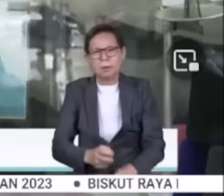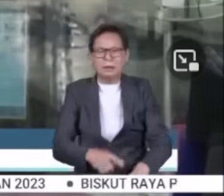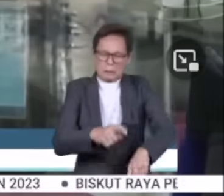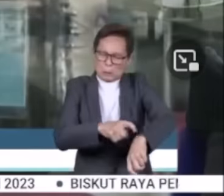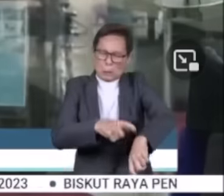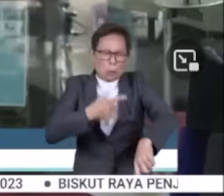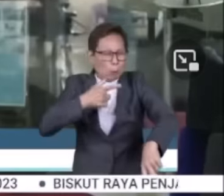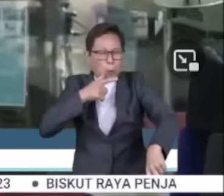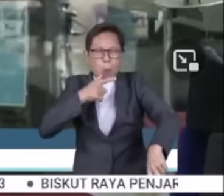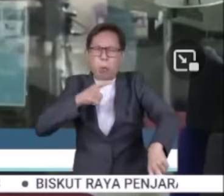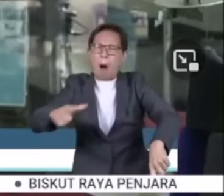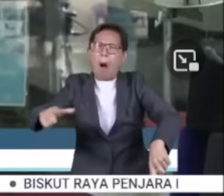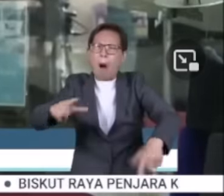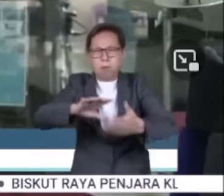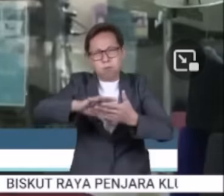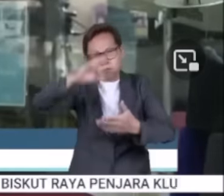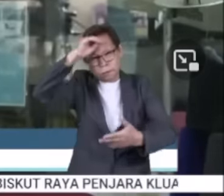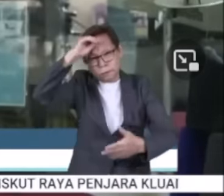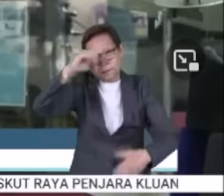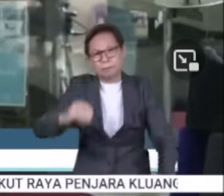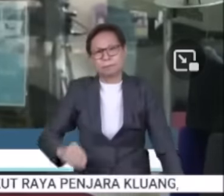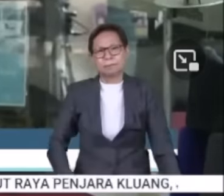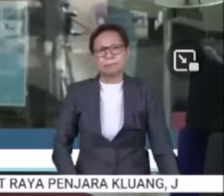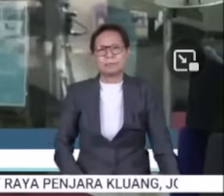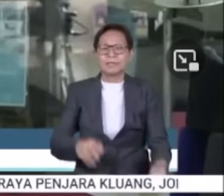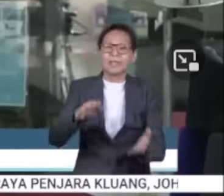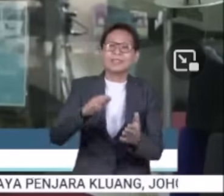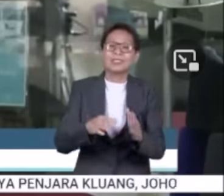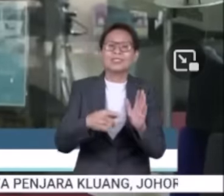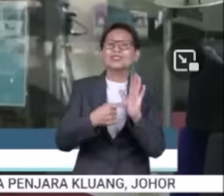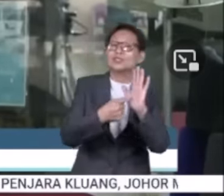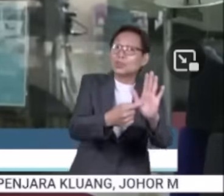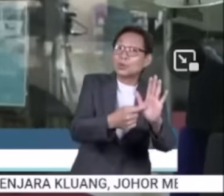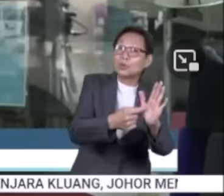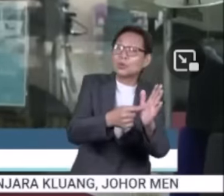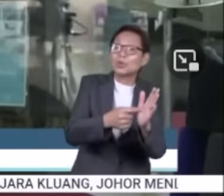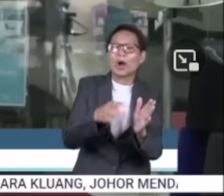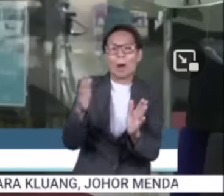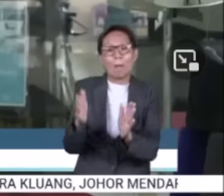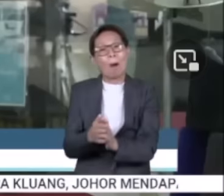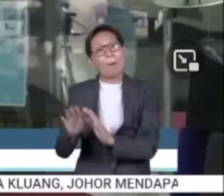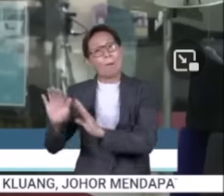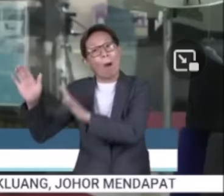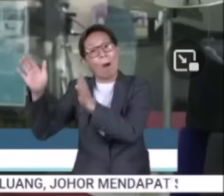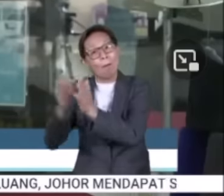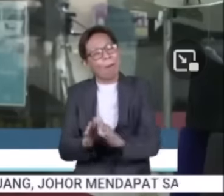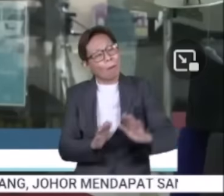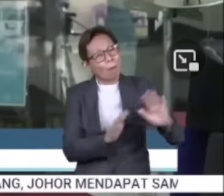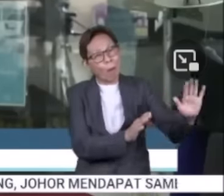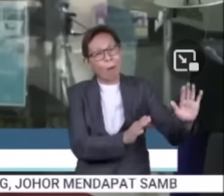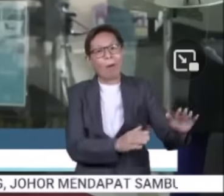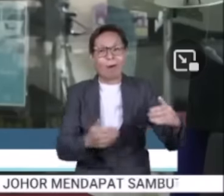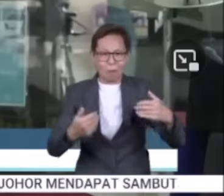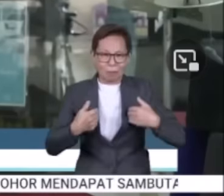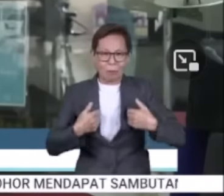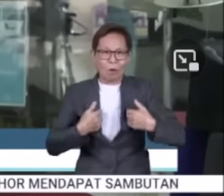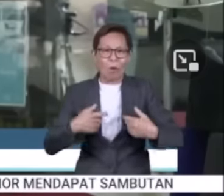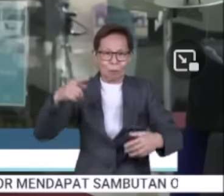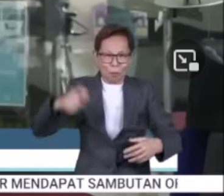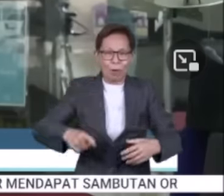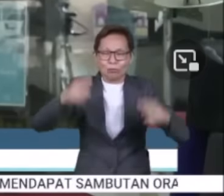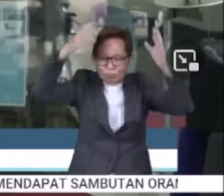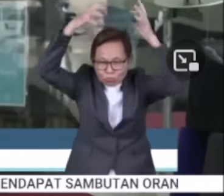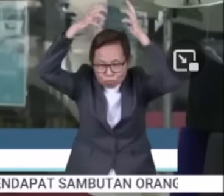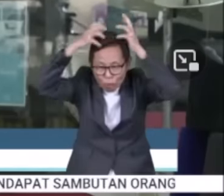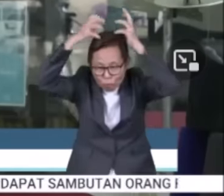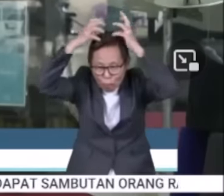masa. Ada persembahan boria tu selalu nanti ada. Jadi persembahan songkok